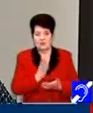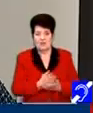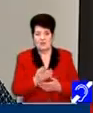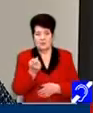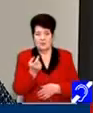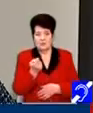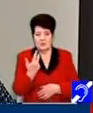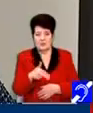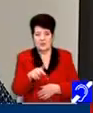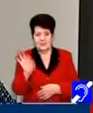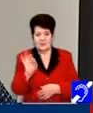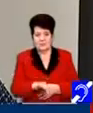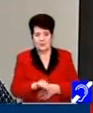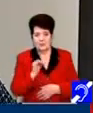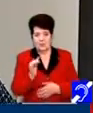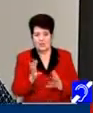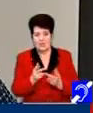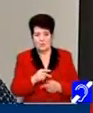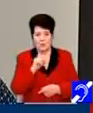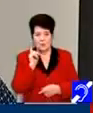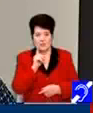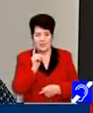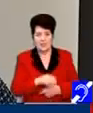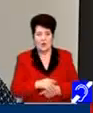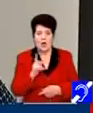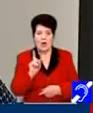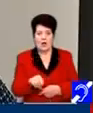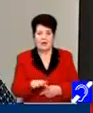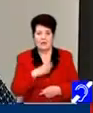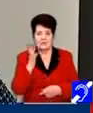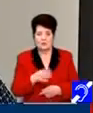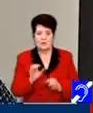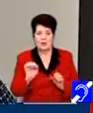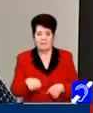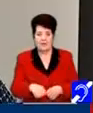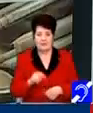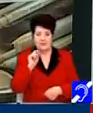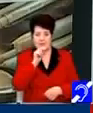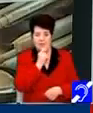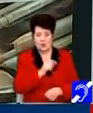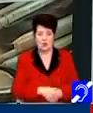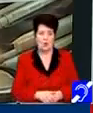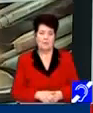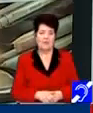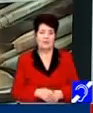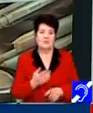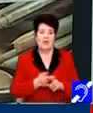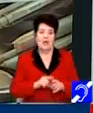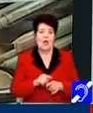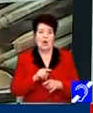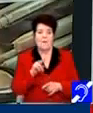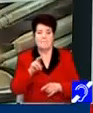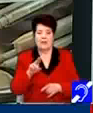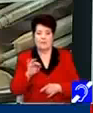cel puțin 30% a numărului tinerilor care sunt abilitați economic. Taxa de accesare a platformei